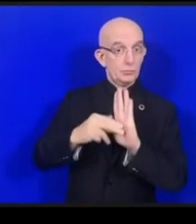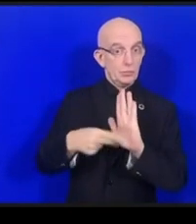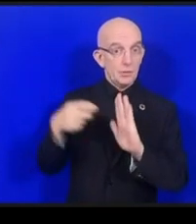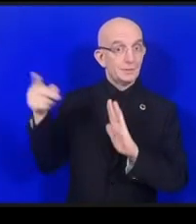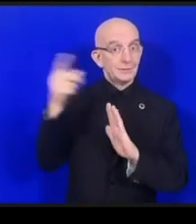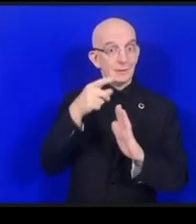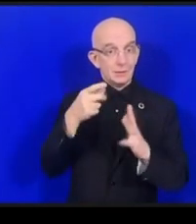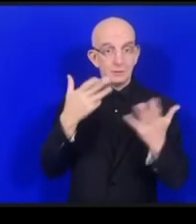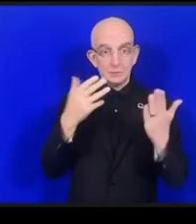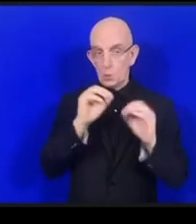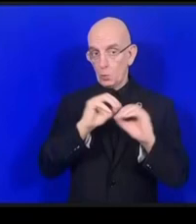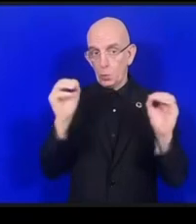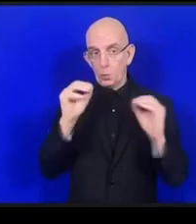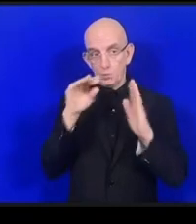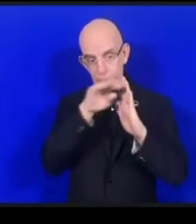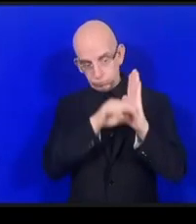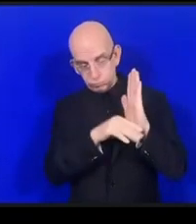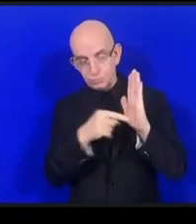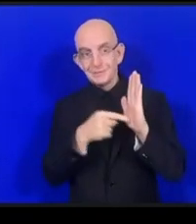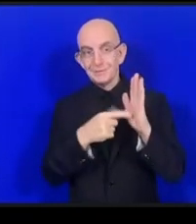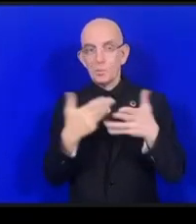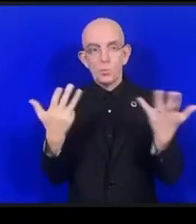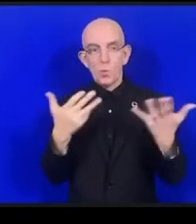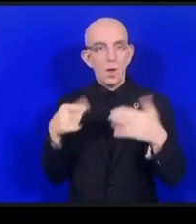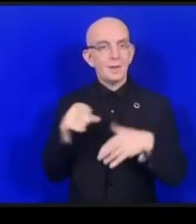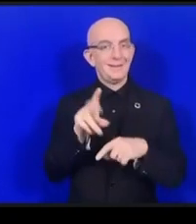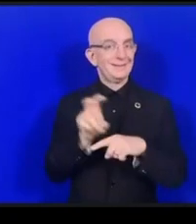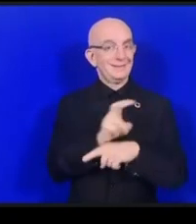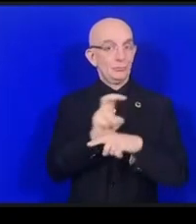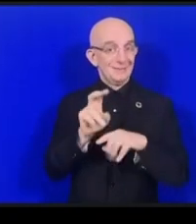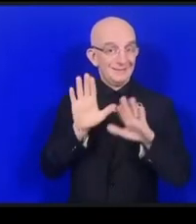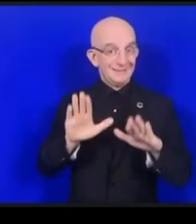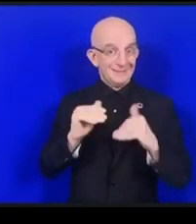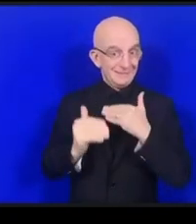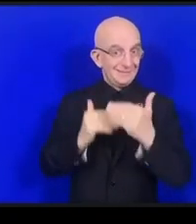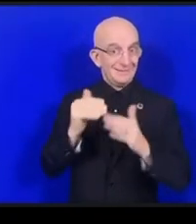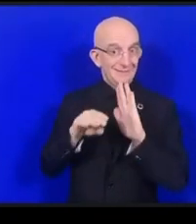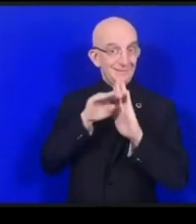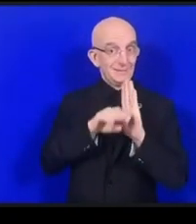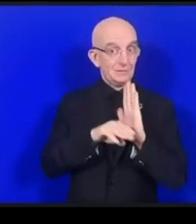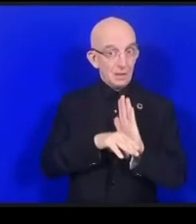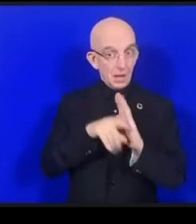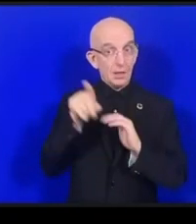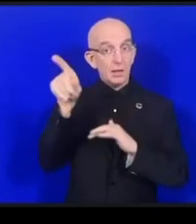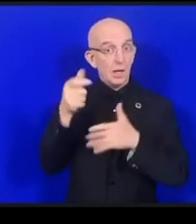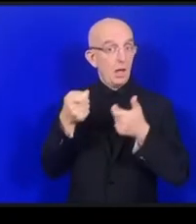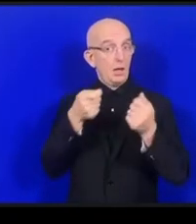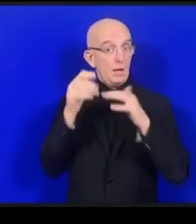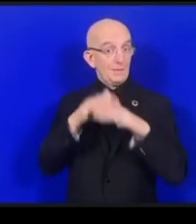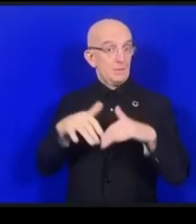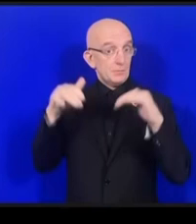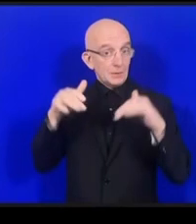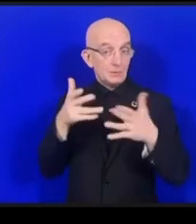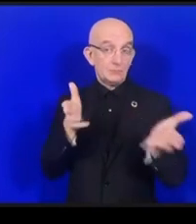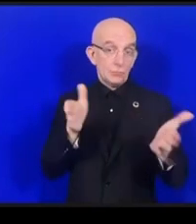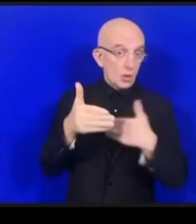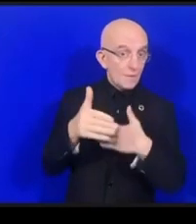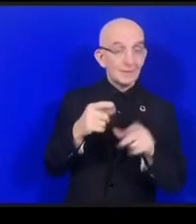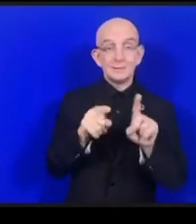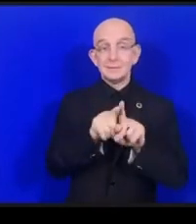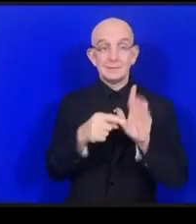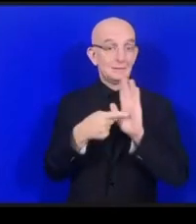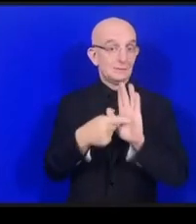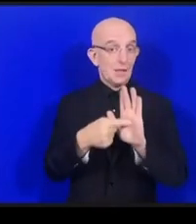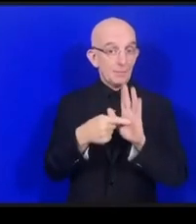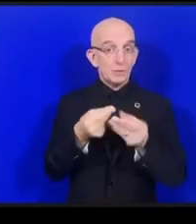по закупкам не конкретизируют вопросы стандартов кибербезопасности